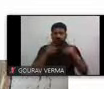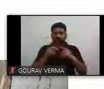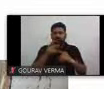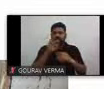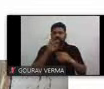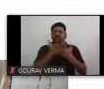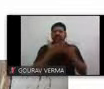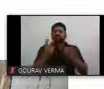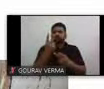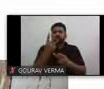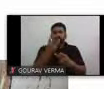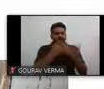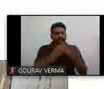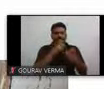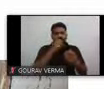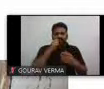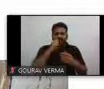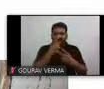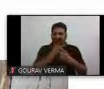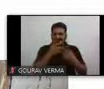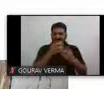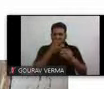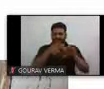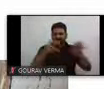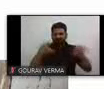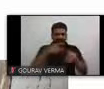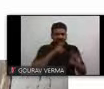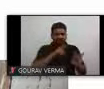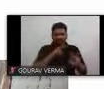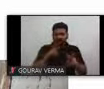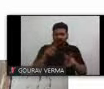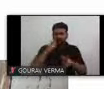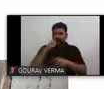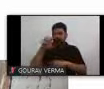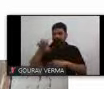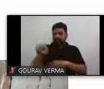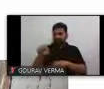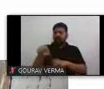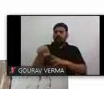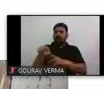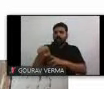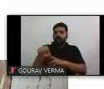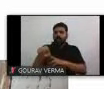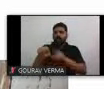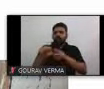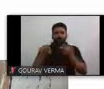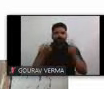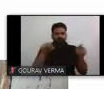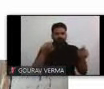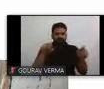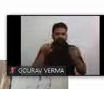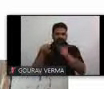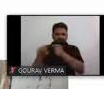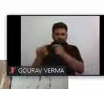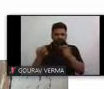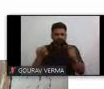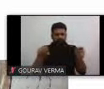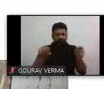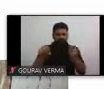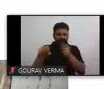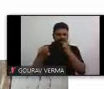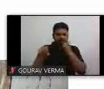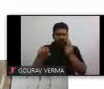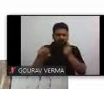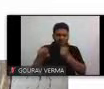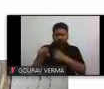रखा है, चॉकलेट रखा, बच्चा चॉकलेट को उठाते हैं, दैट मींस अ चाइल्ड हैज स्कैन द होल आइटम्स विजुअली इन ए